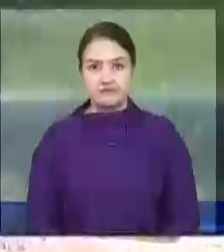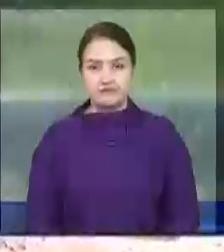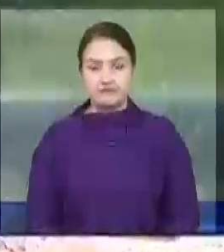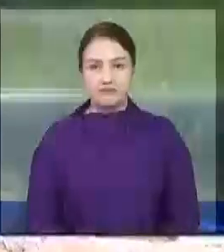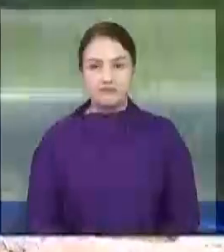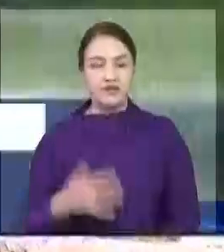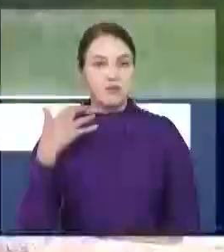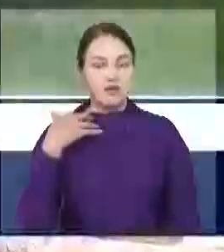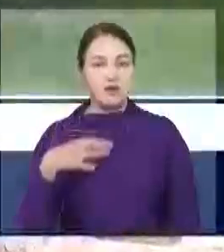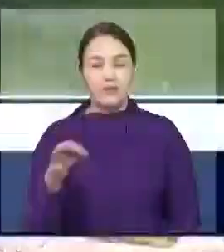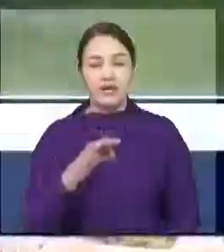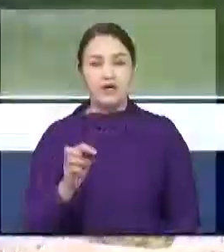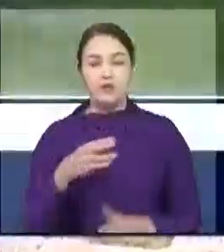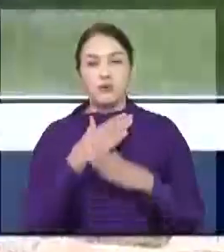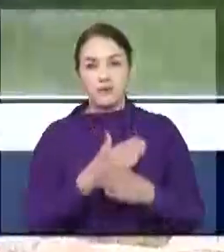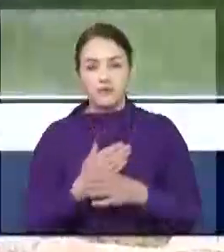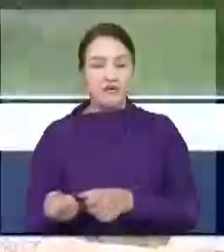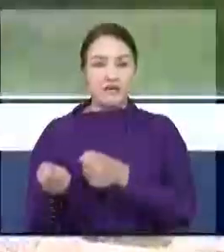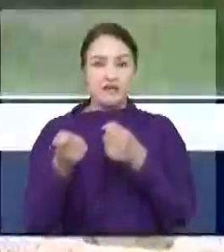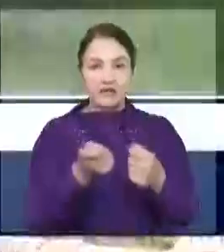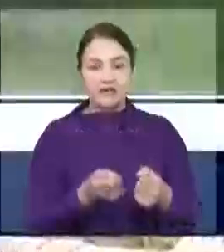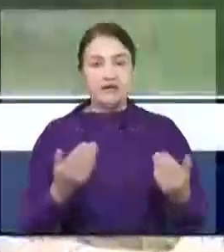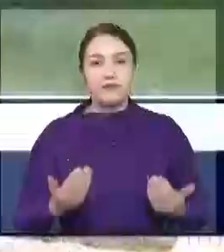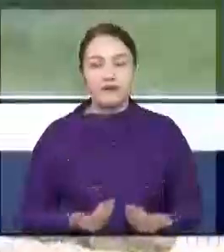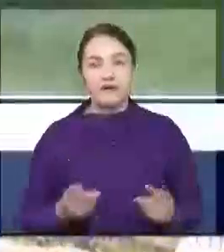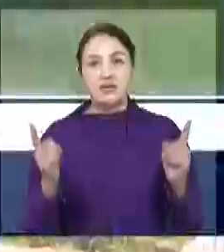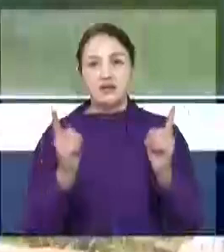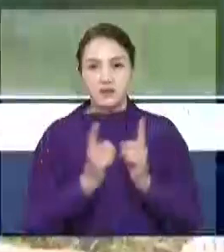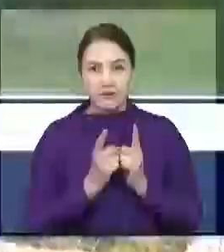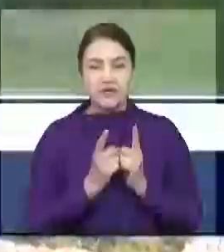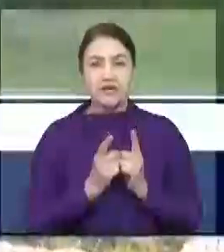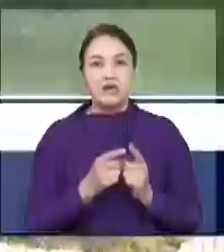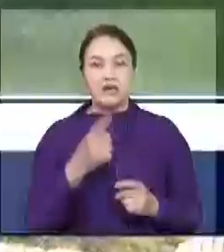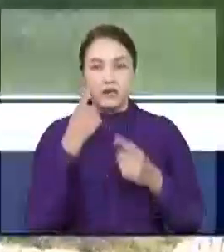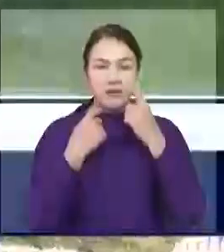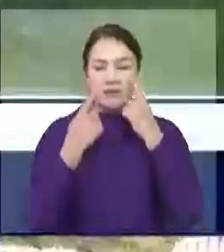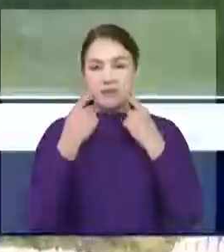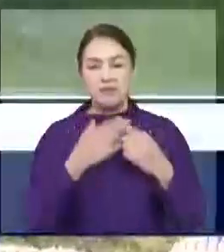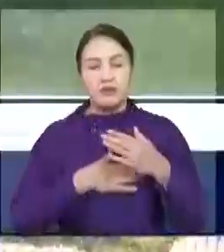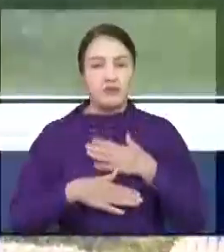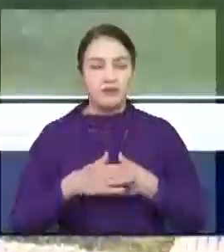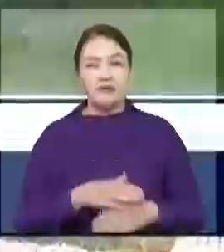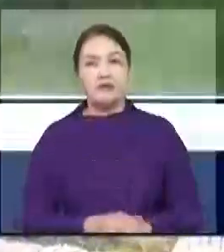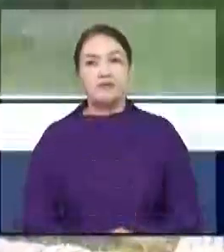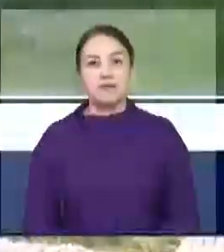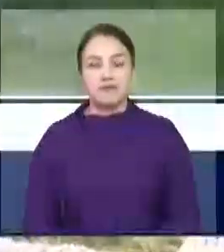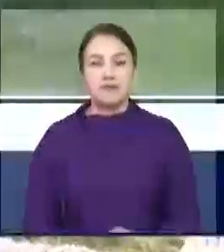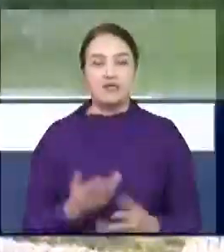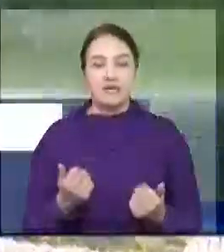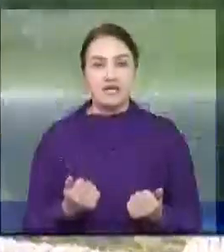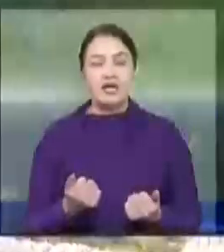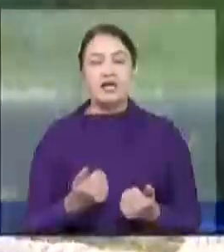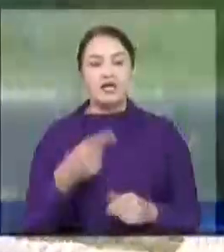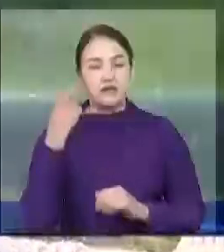области. Қызылордадан гуманитарлық көмек әкелінді. Тұрғындармен кездескен кезде көзіне жас алып, көңілі босап қалып жатыр. Иә,